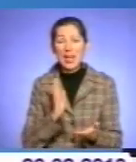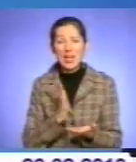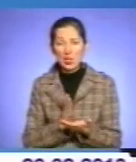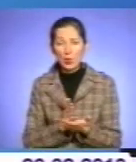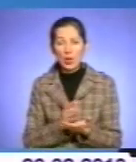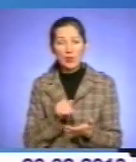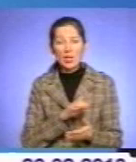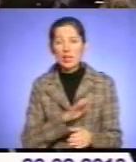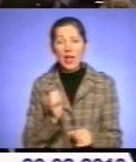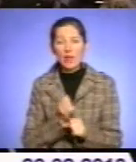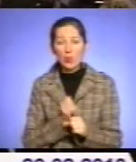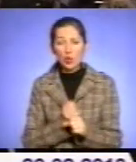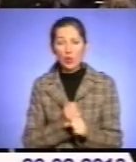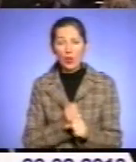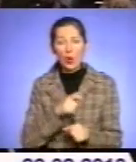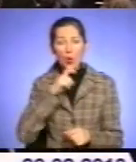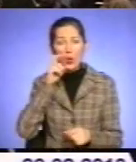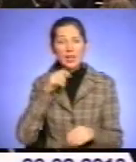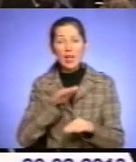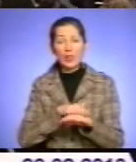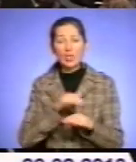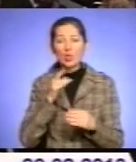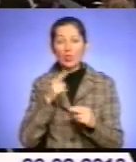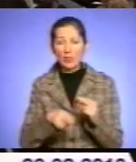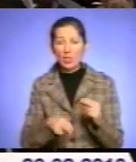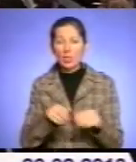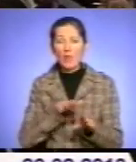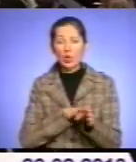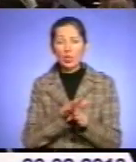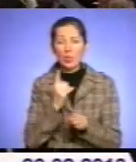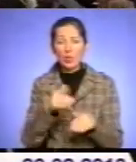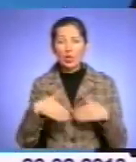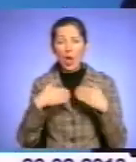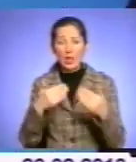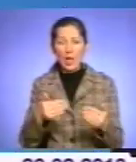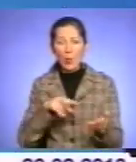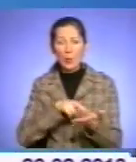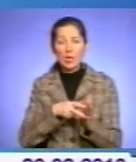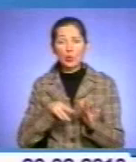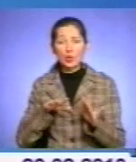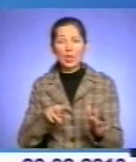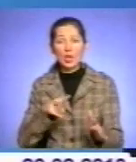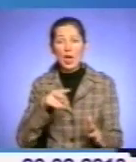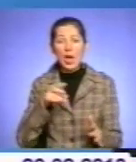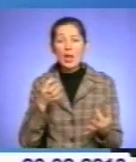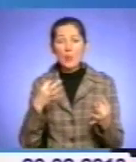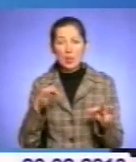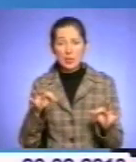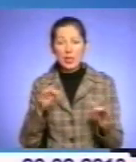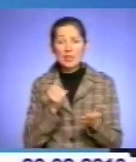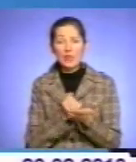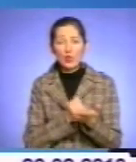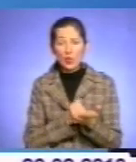не відпрацьована. Україна фактично завершила виконання першого етапу плану дій з лібералізації візового режиму з